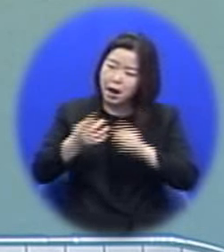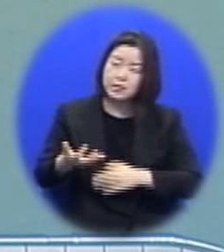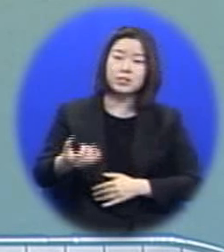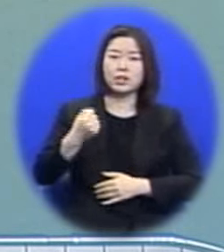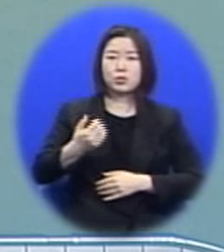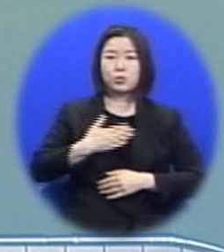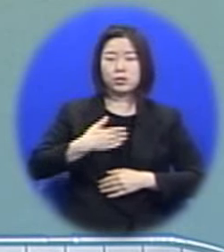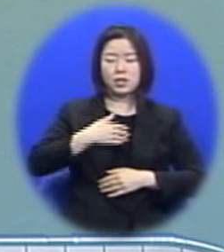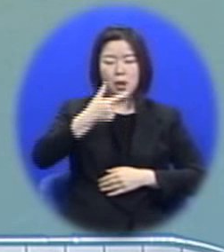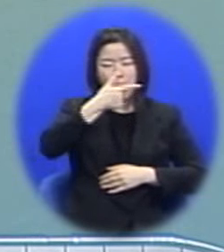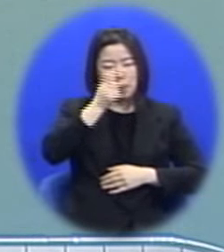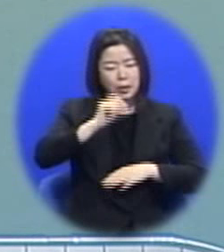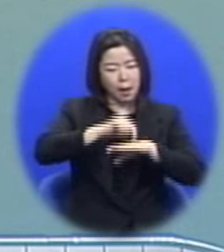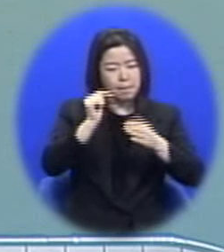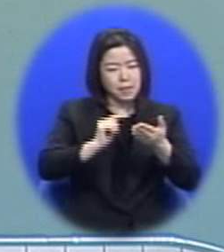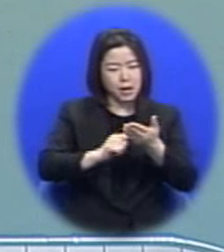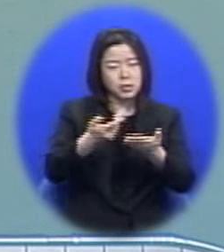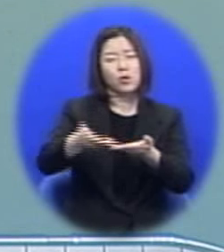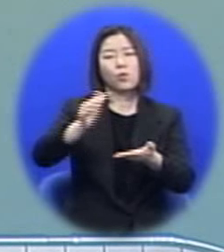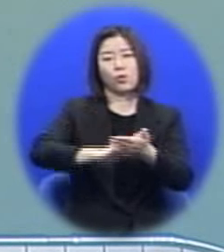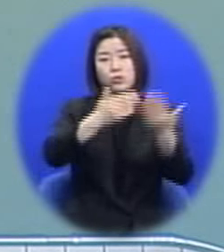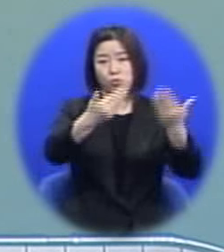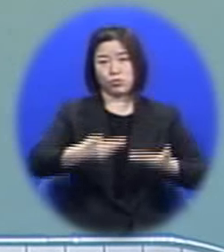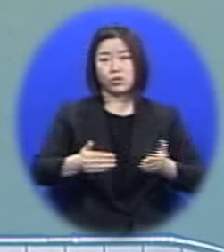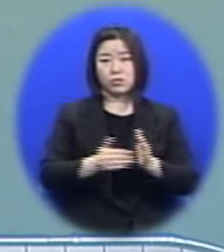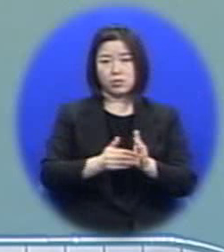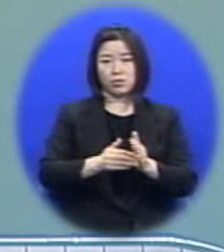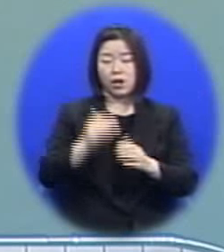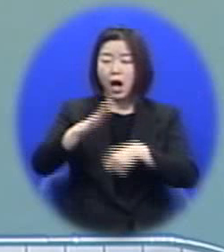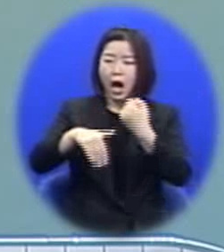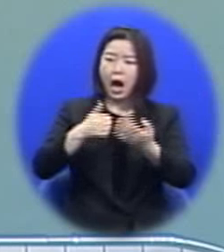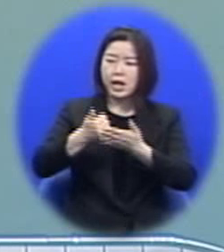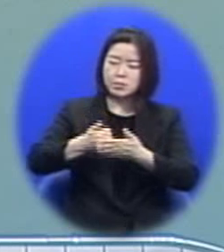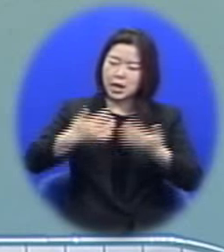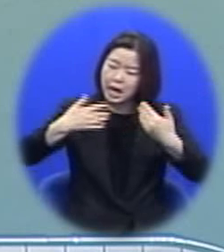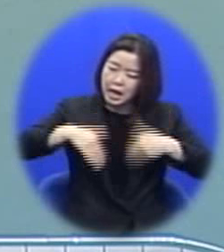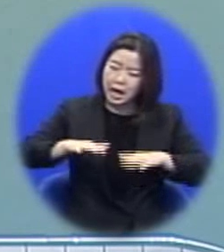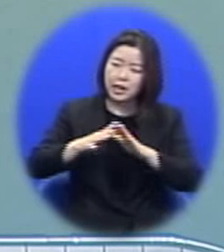제 열등감을 치료하셨어요. 하나님은 약한 자를 일부러